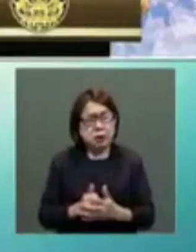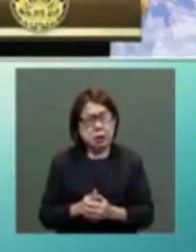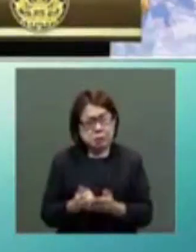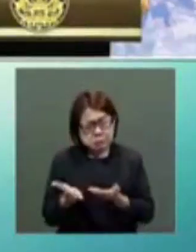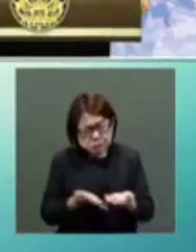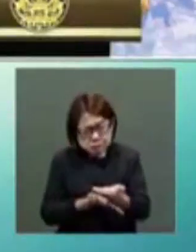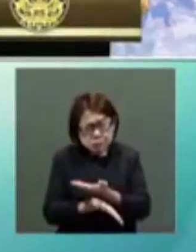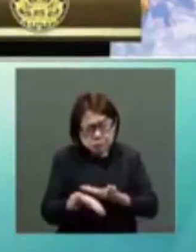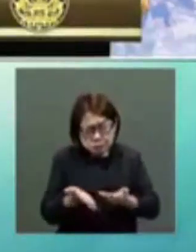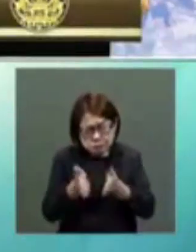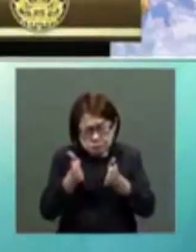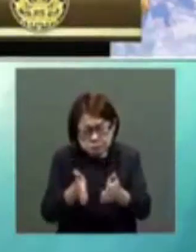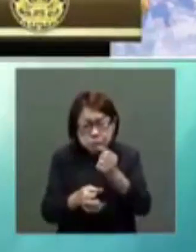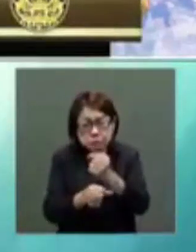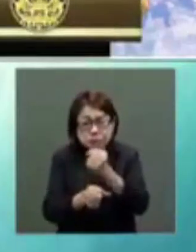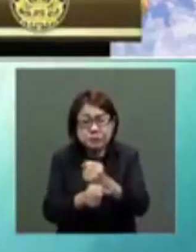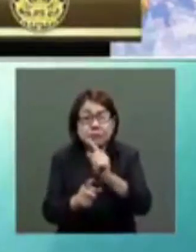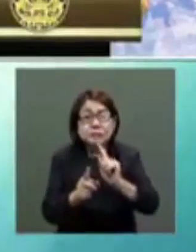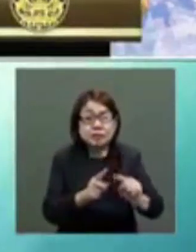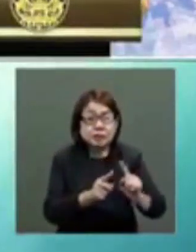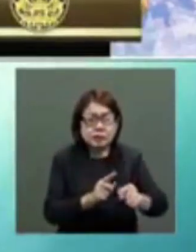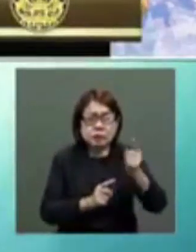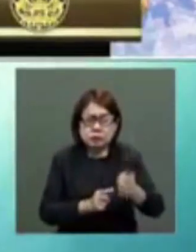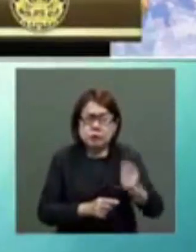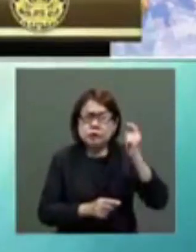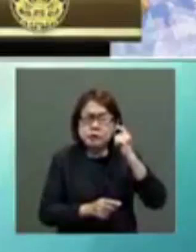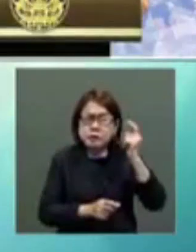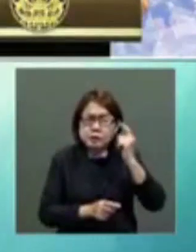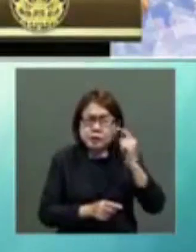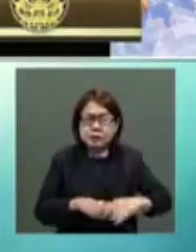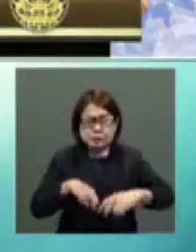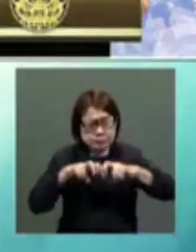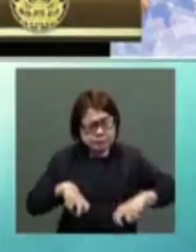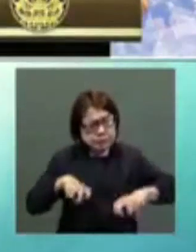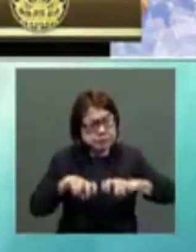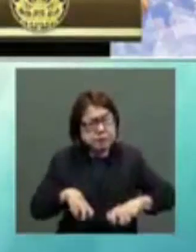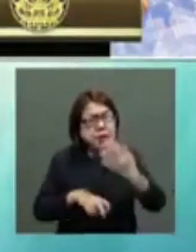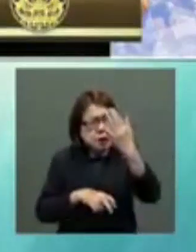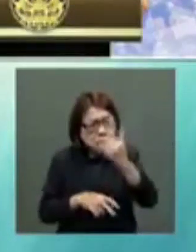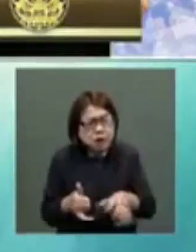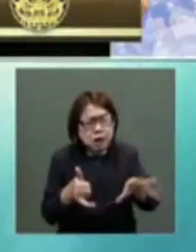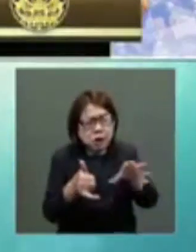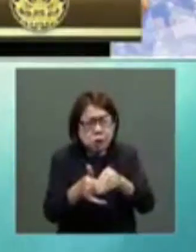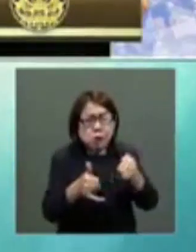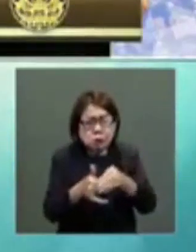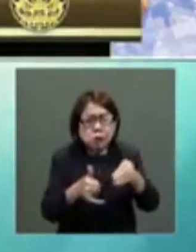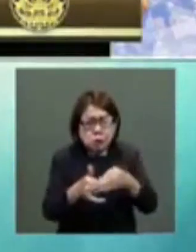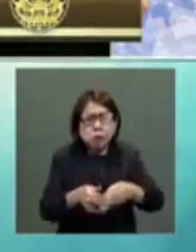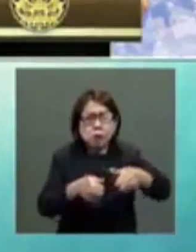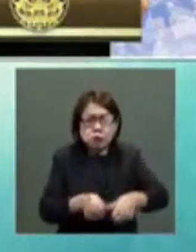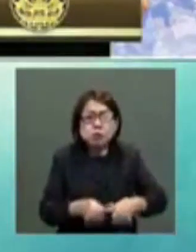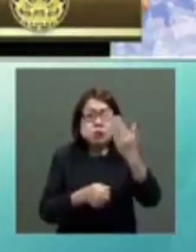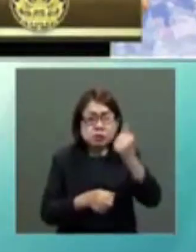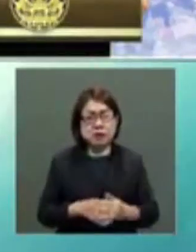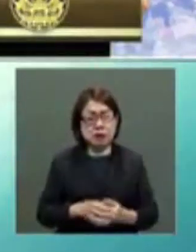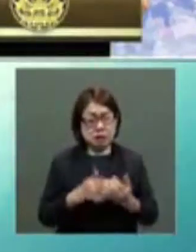าเหล่านี้คงจะต้องมาหาดูกันว่ามันเนื่องมาจากอะไรนะครับในสถานการณ์ที่เกิด